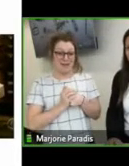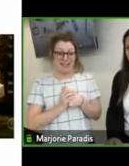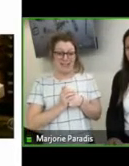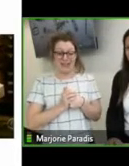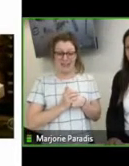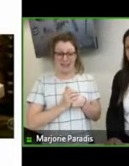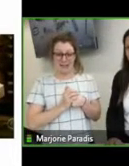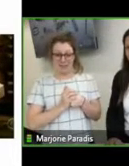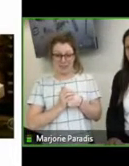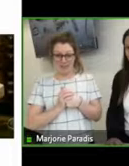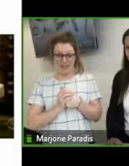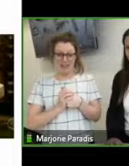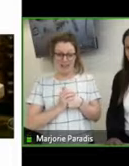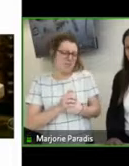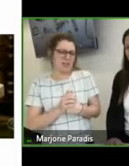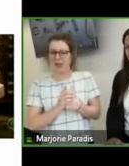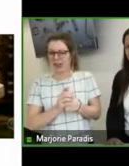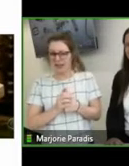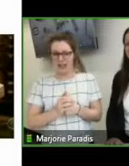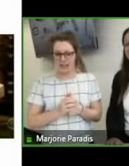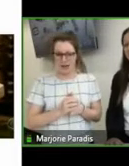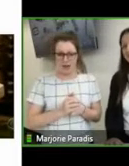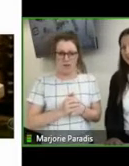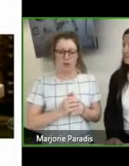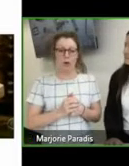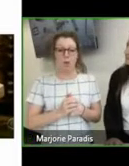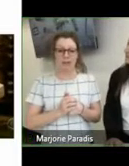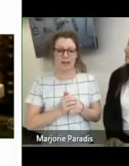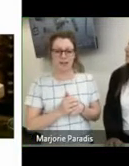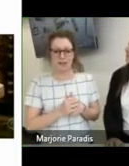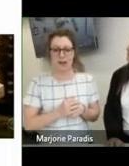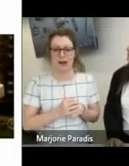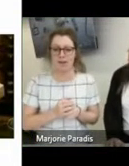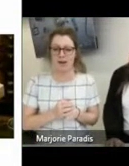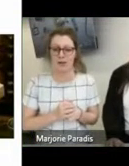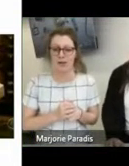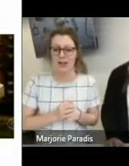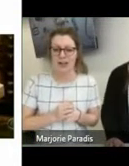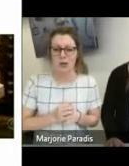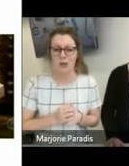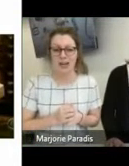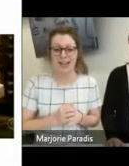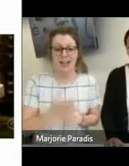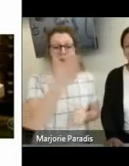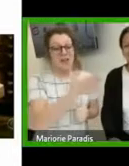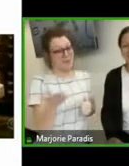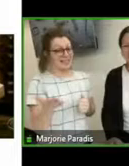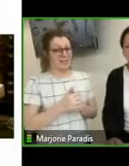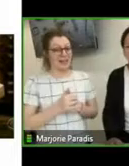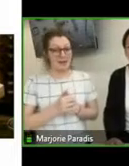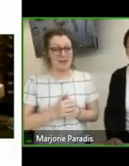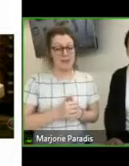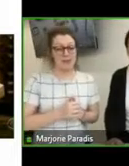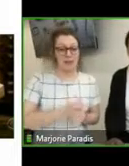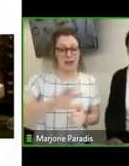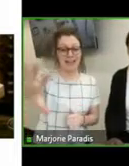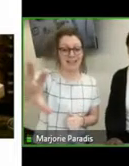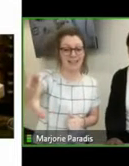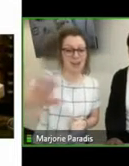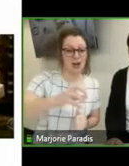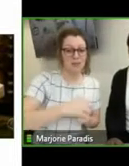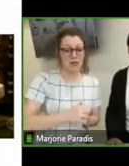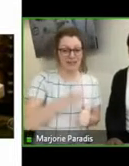finalement les pistes de vérification et puis nos compétences par rapport aux nouvelles. Puis j'aimerais quand même ça mettre en lumière